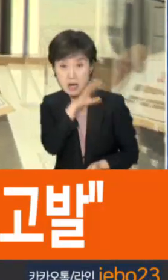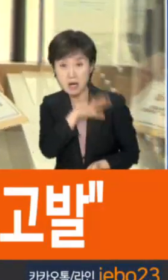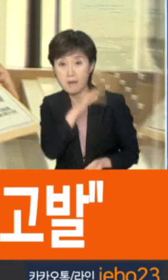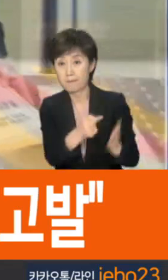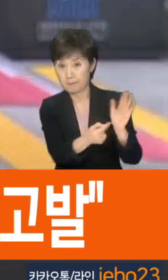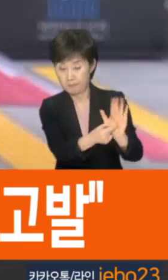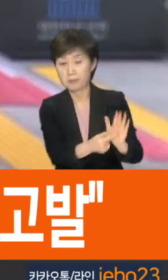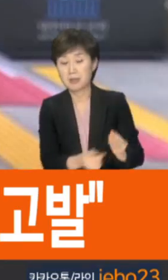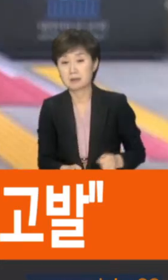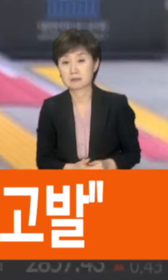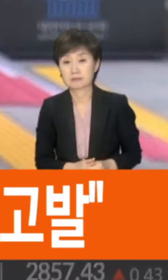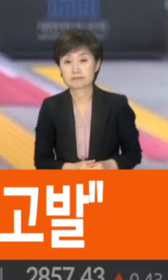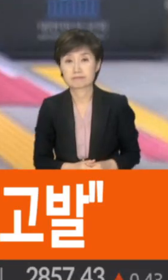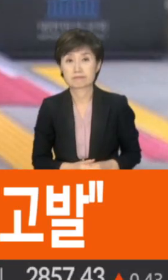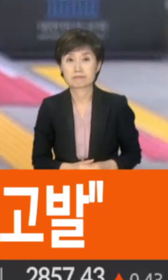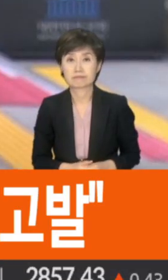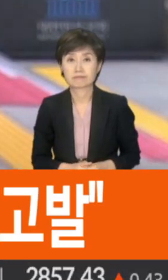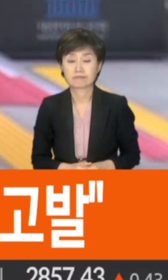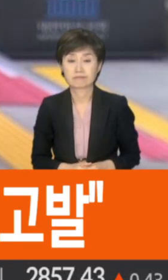입장을 고수하고 있습니다.